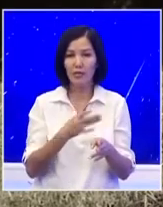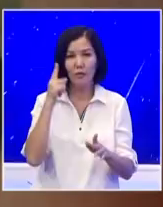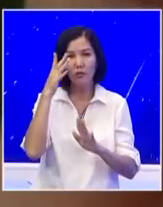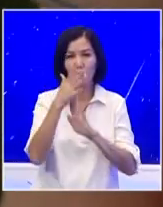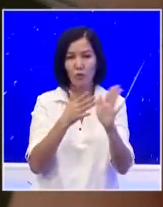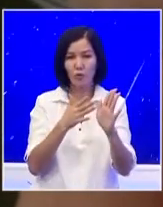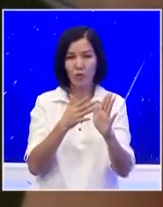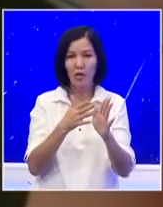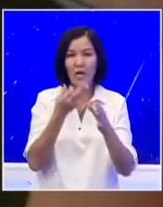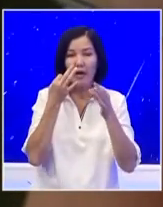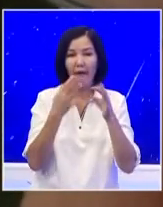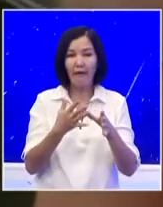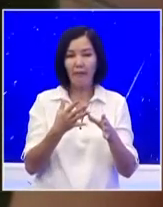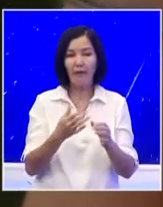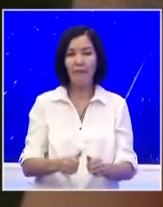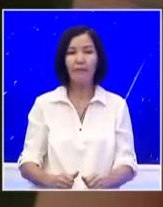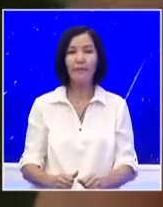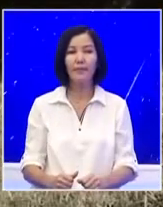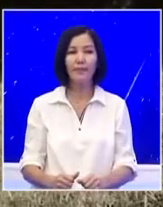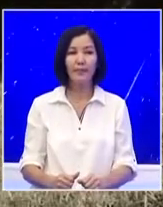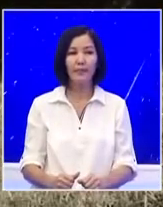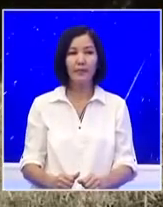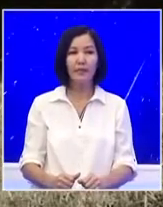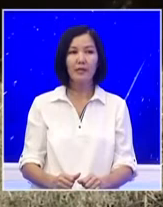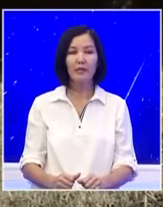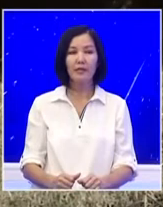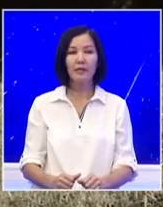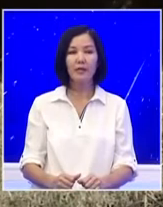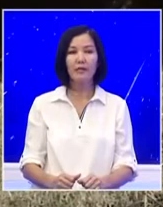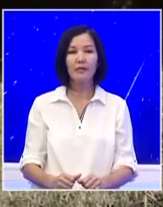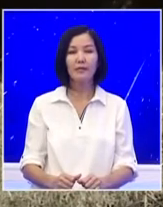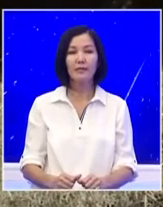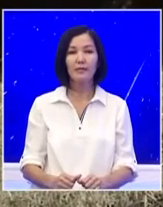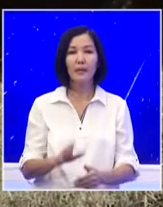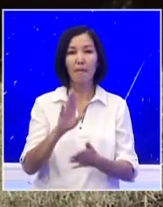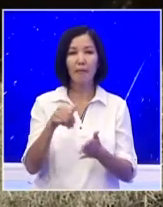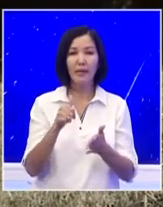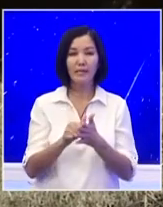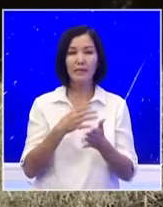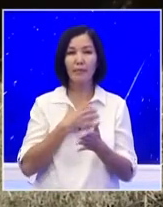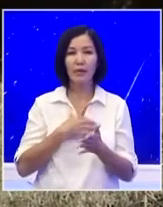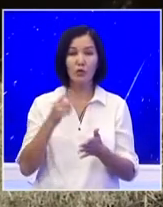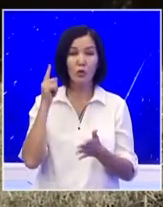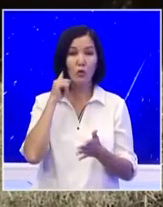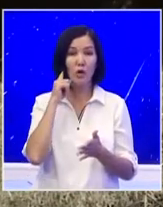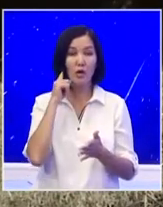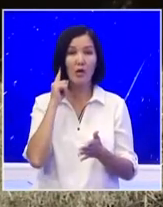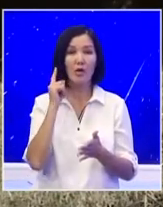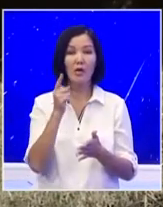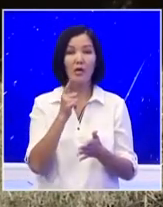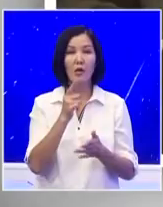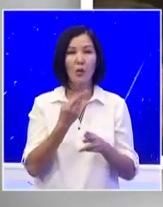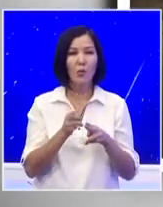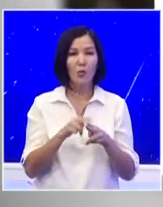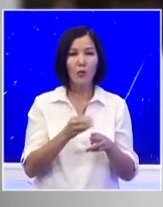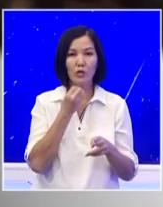бунақ санына дәл келіп отыр. Талап қатарға мән беретін болатын болсақ, бұл жердегі басты дүние құлаққа тос естілмейді, өте сүйкімді